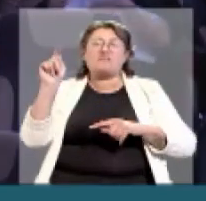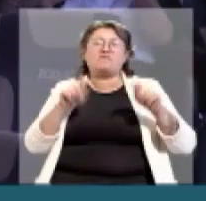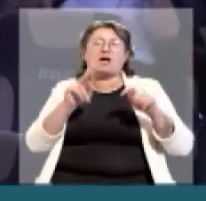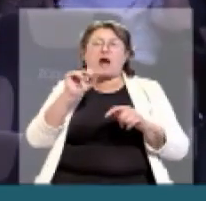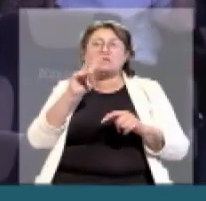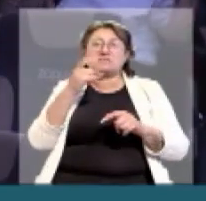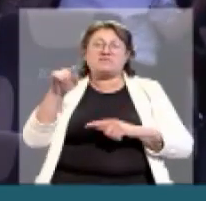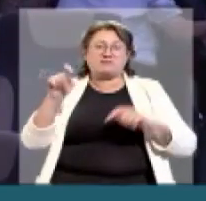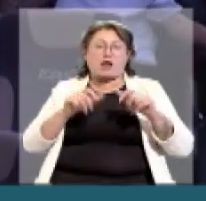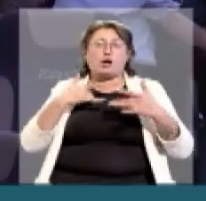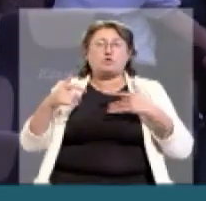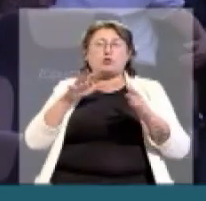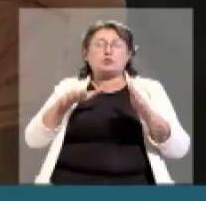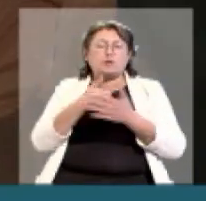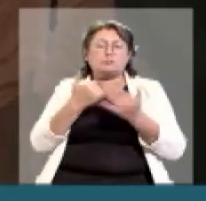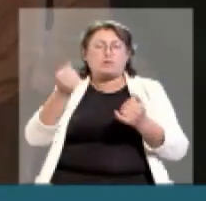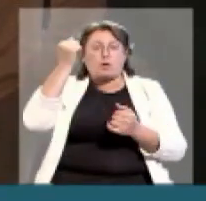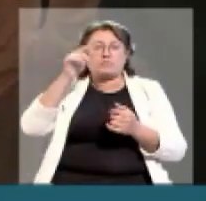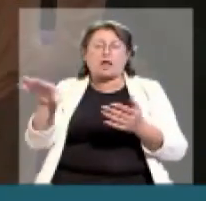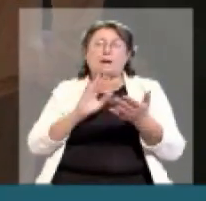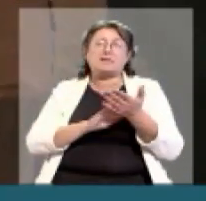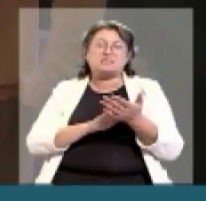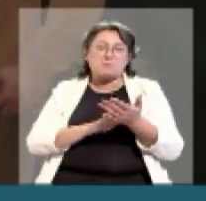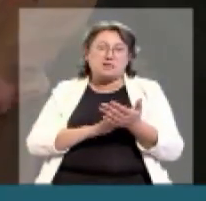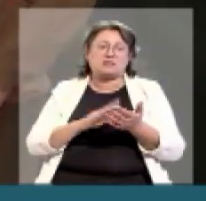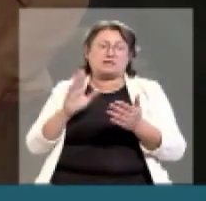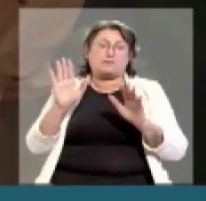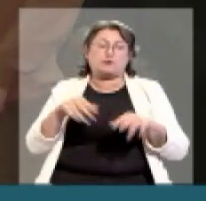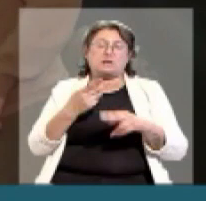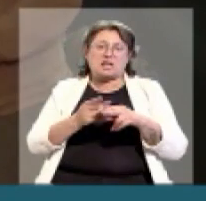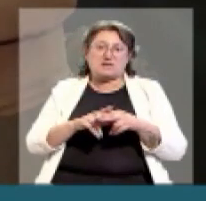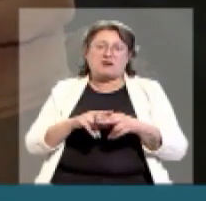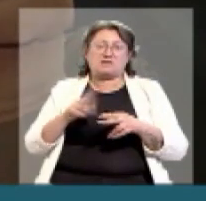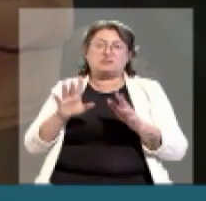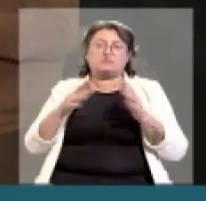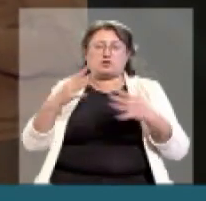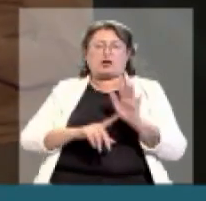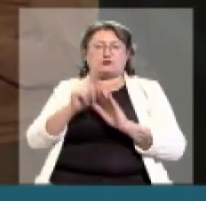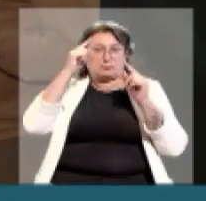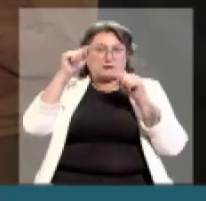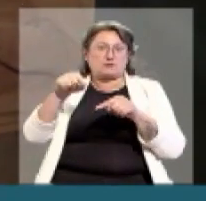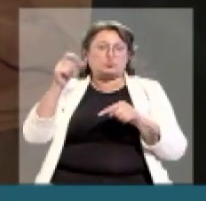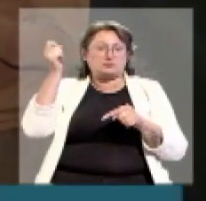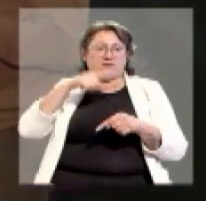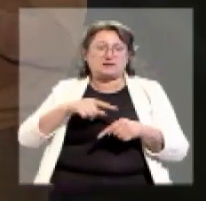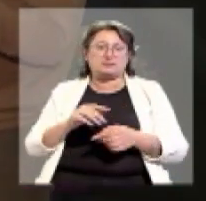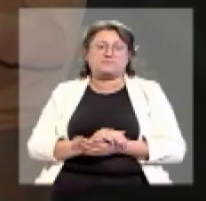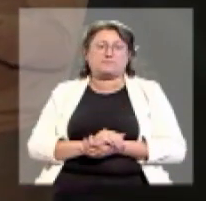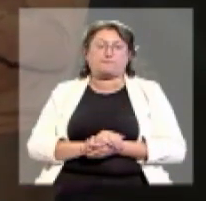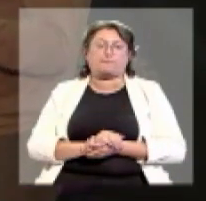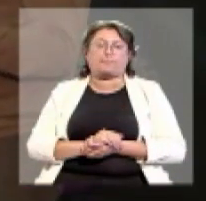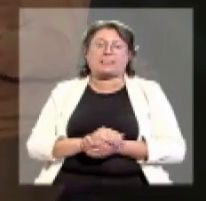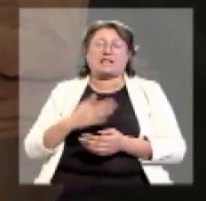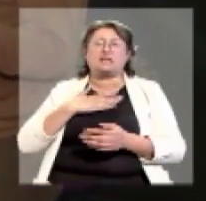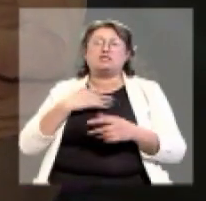фестиваля. Актеры до сих пор помнят несмолкающие аплодисменты. После этого их стали узнавать. Кричали наши, ну,